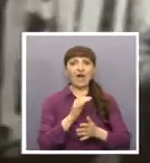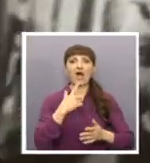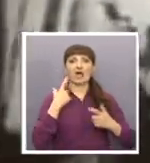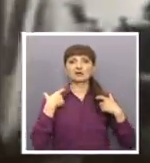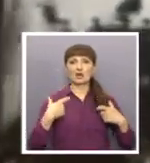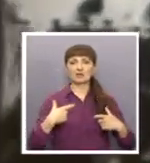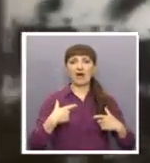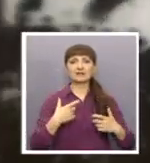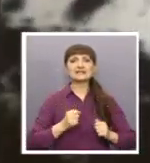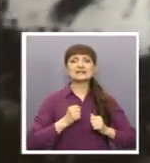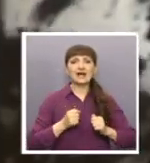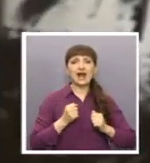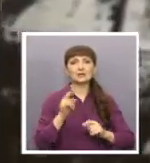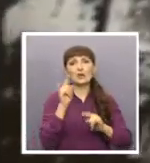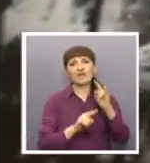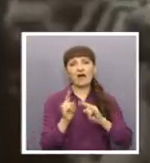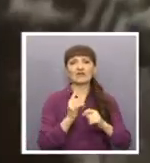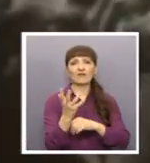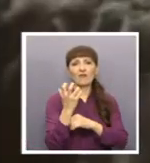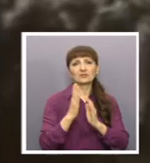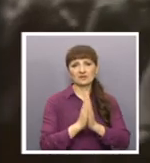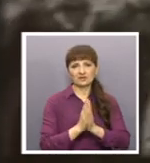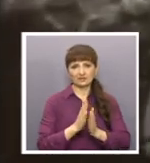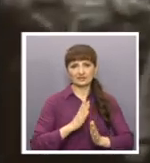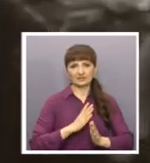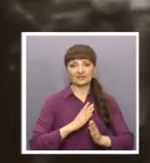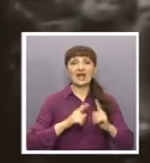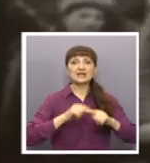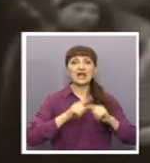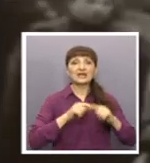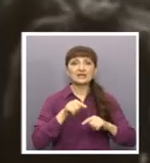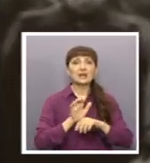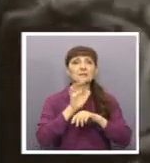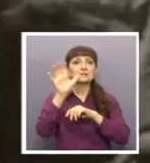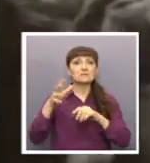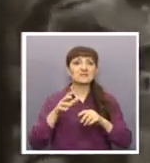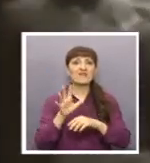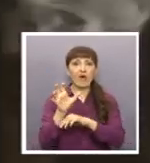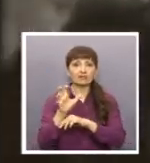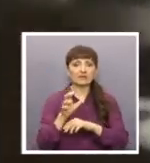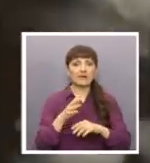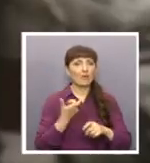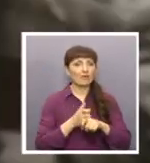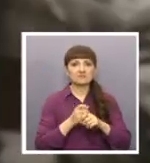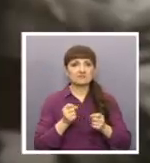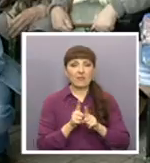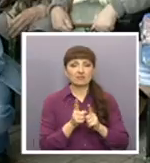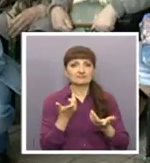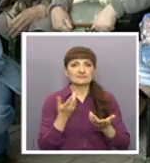всеми правдами и неправдами уговаривали их сделать фотографию. Ведь для родных в тылу письмо с такой карточкой было настоящим